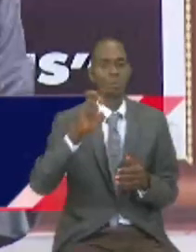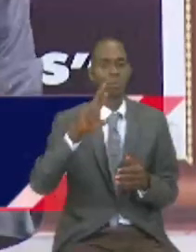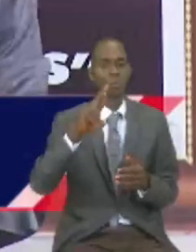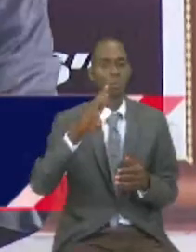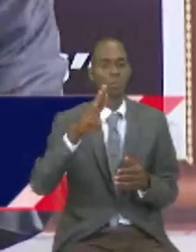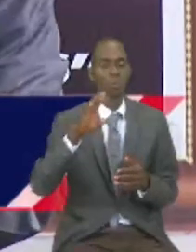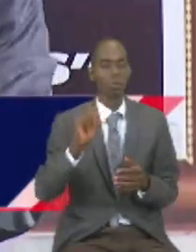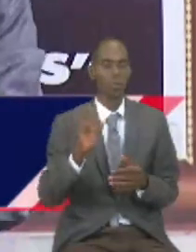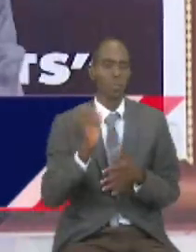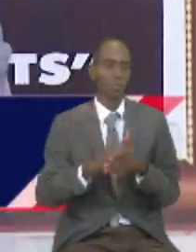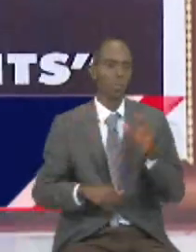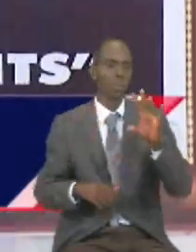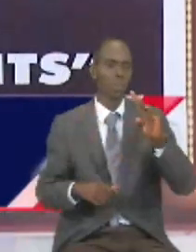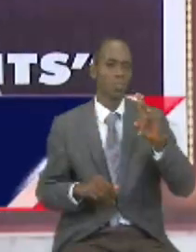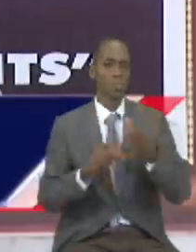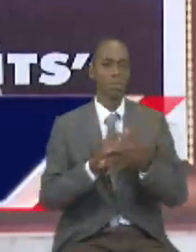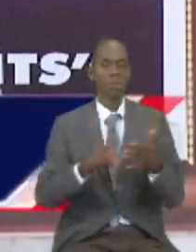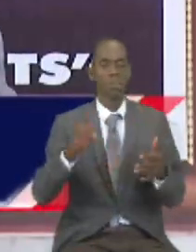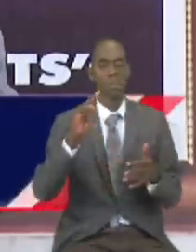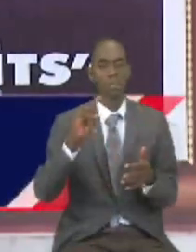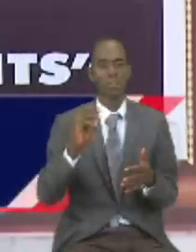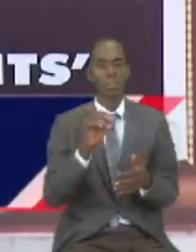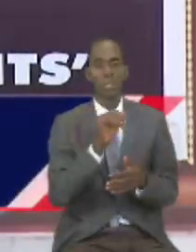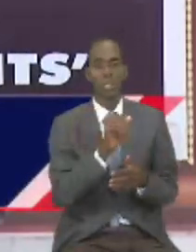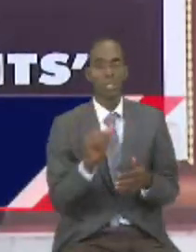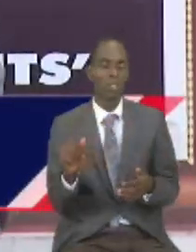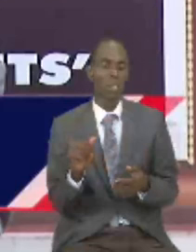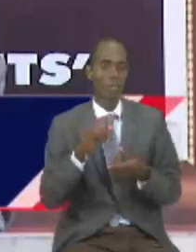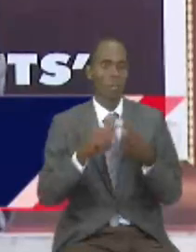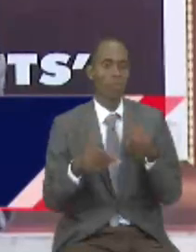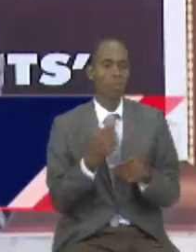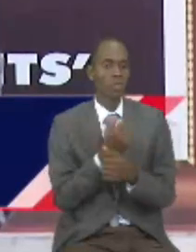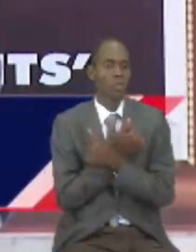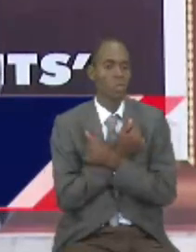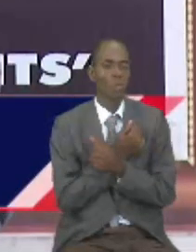17. Proverbe 17, 17.